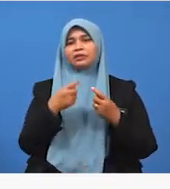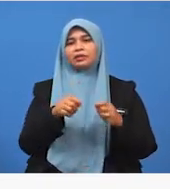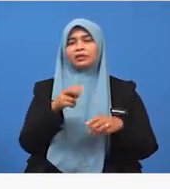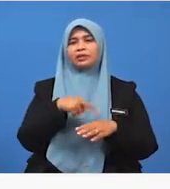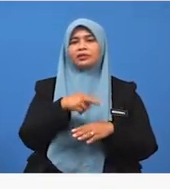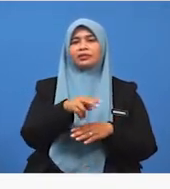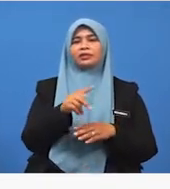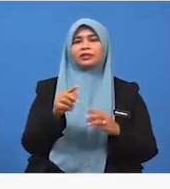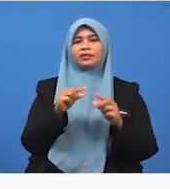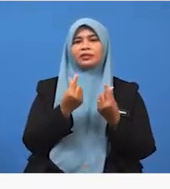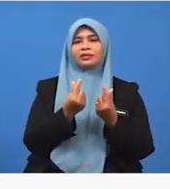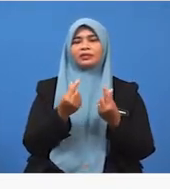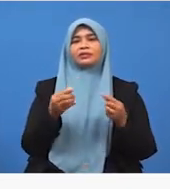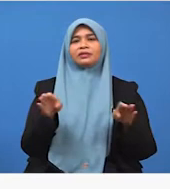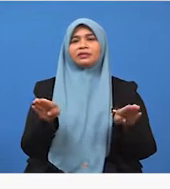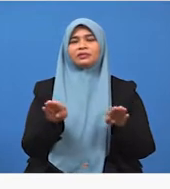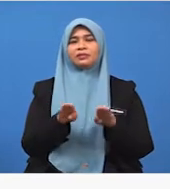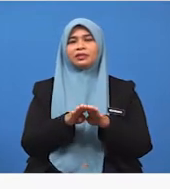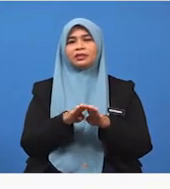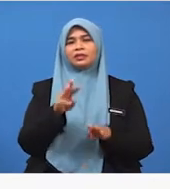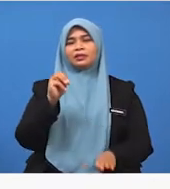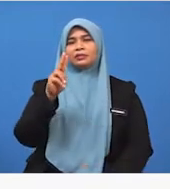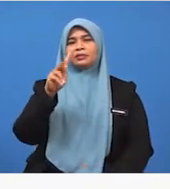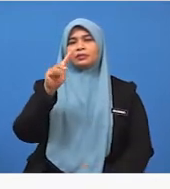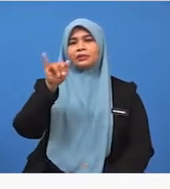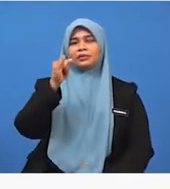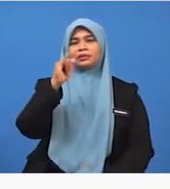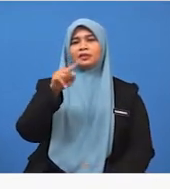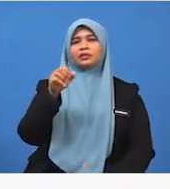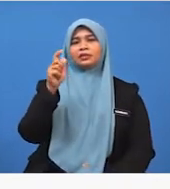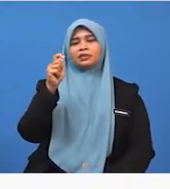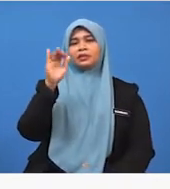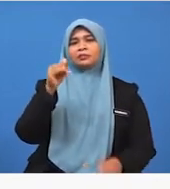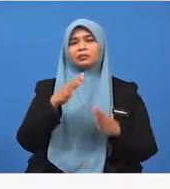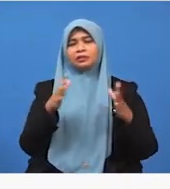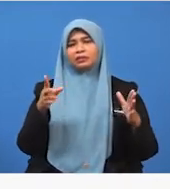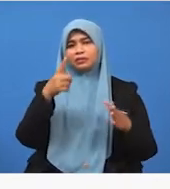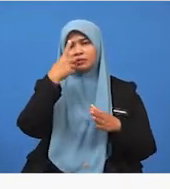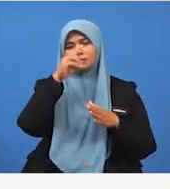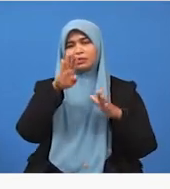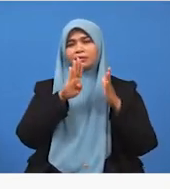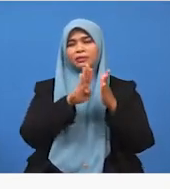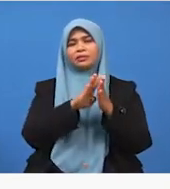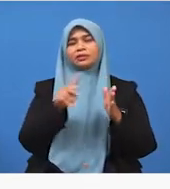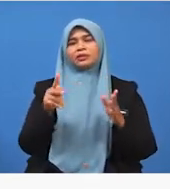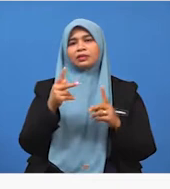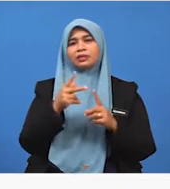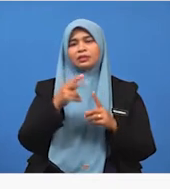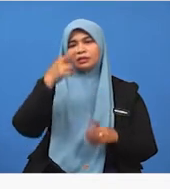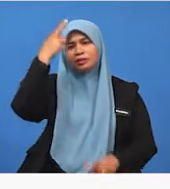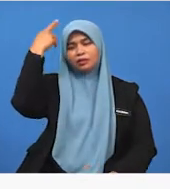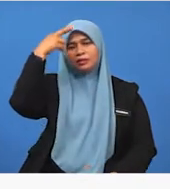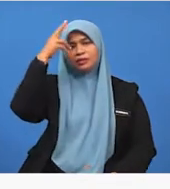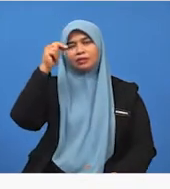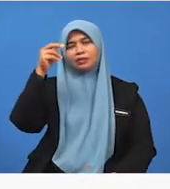terbesar yang membuktikan kerasulan Nabi Sallallahu Alaihi Wasallam dan kewujudan Allah dengan